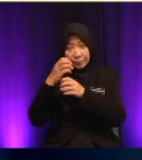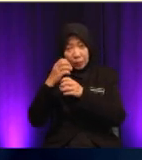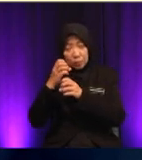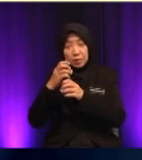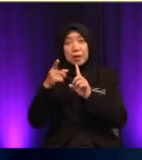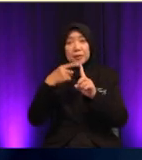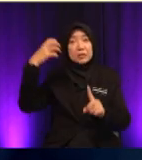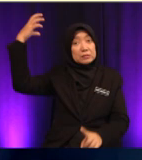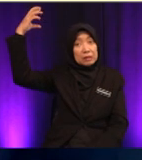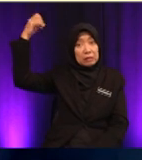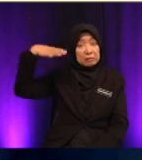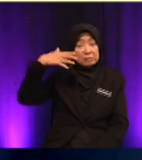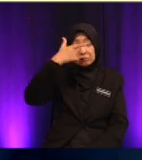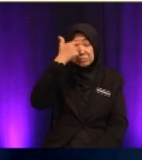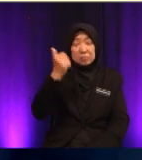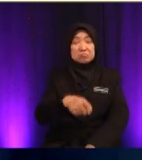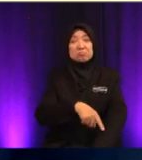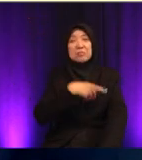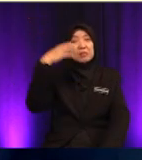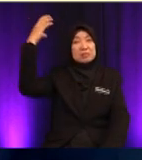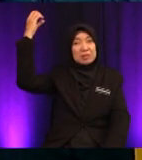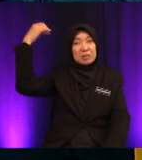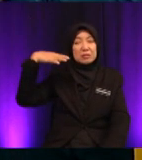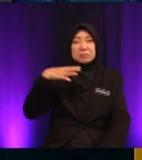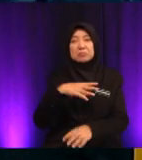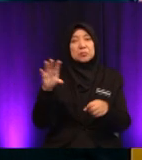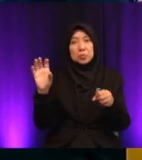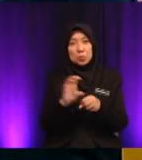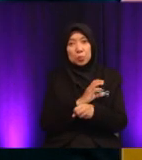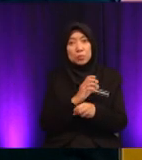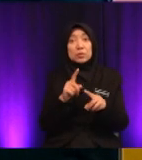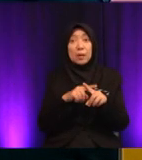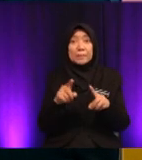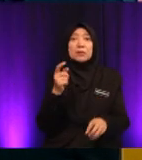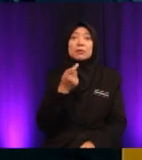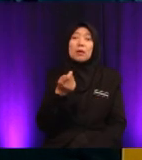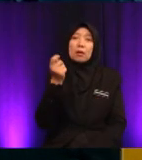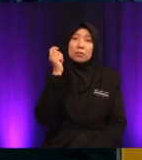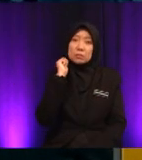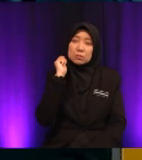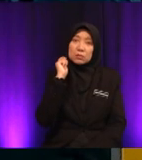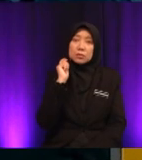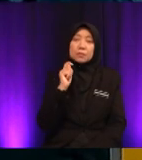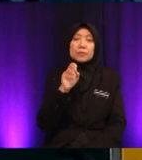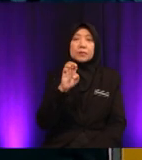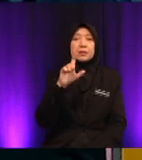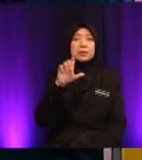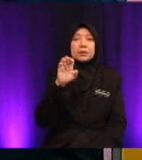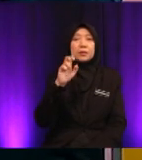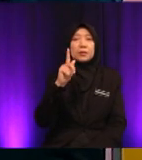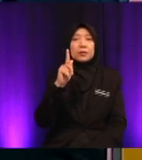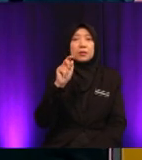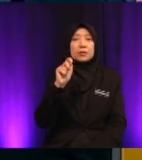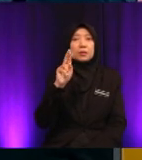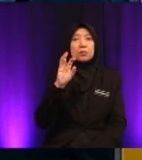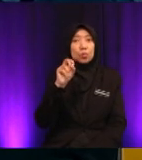panjang gelombang cahaya sekitar 400 hingga 700 nanometer tapi tadi dibuai tidak membuktikan bahwa elektron boleh bersifat